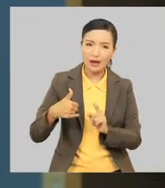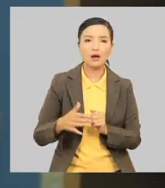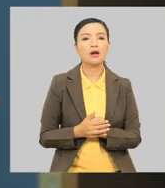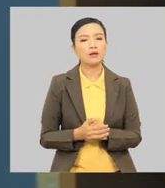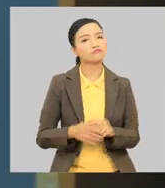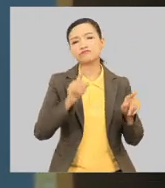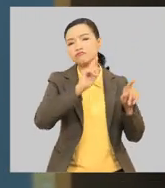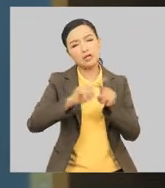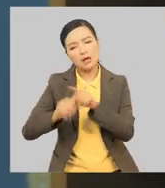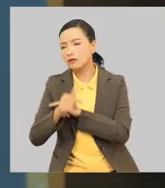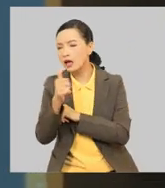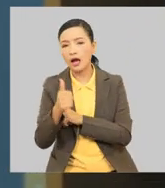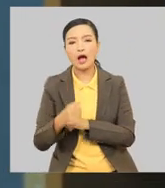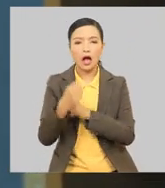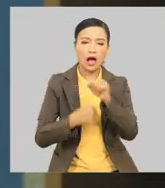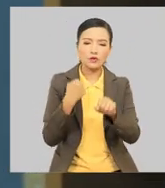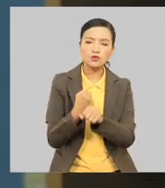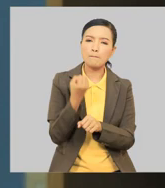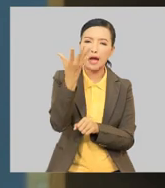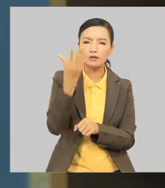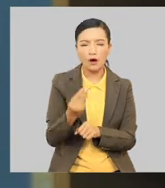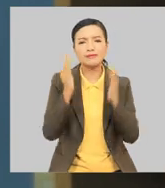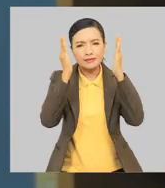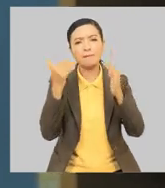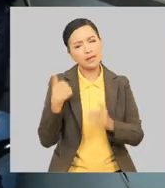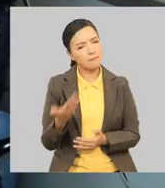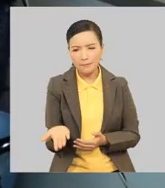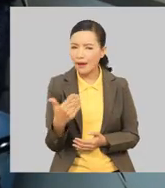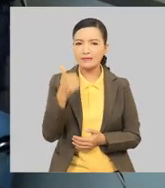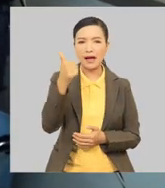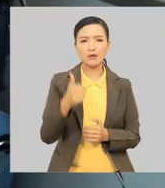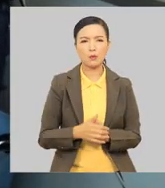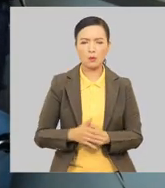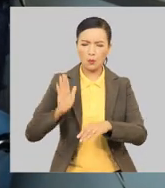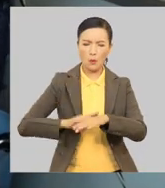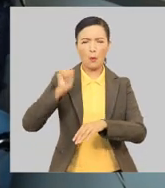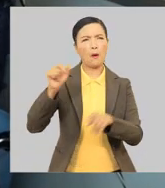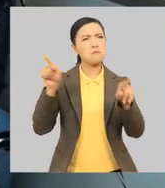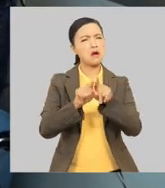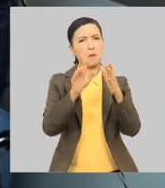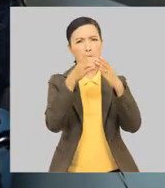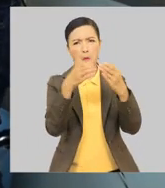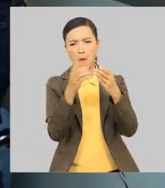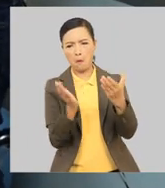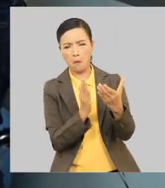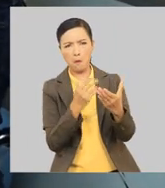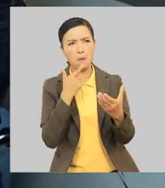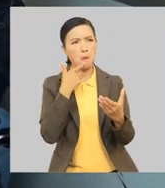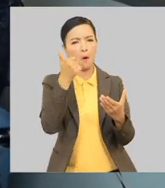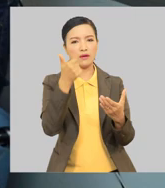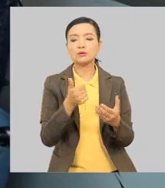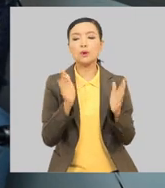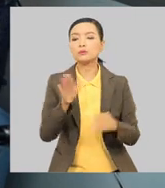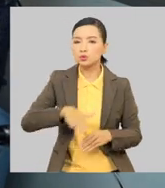อ้ยทุกประเภทเลยครับ ทุกประเภทเลย ทุกเพศทุกวัยที่มีความตั้งใจอะไรเงี้ยฮะไม่ต้องถึงสกิลแบบราชบัณฑิตไม่ต้องถึงอะไรอย่างงี้ก็ได ้คนทั่วไป